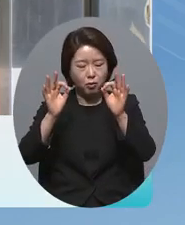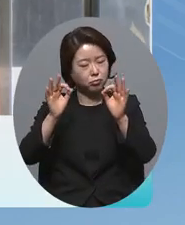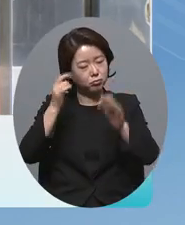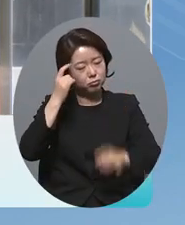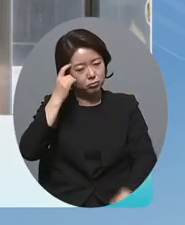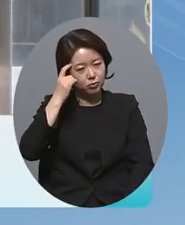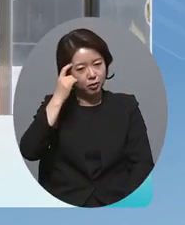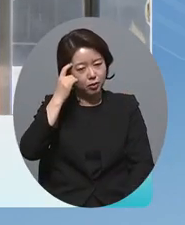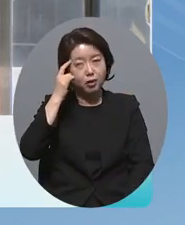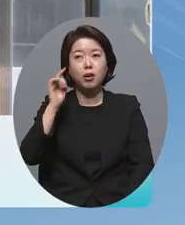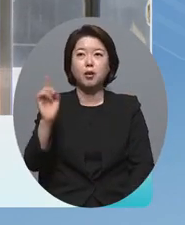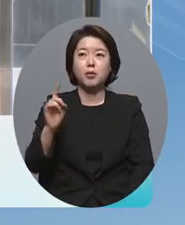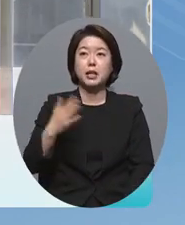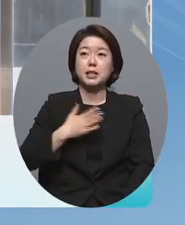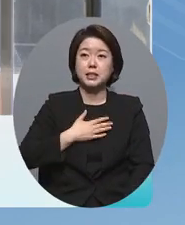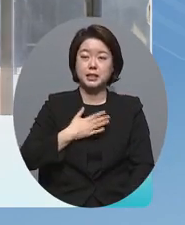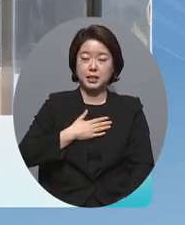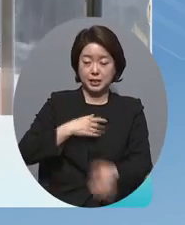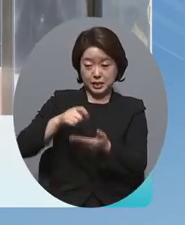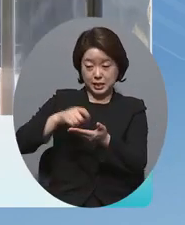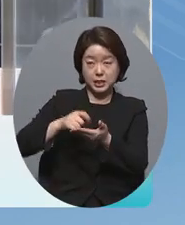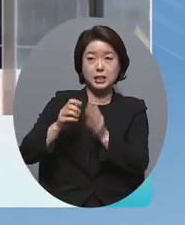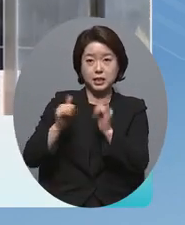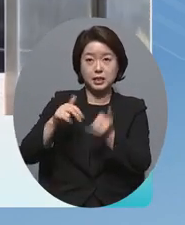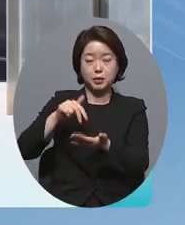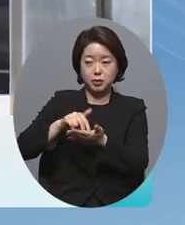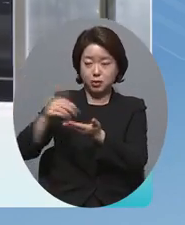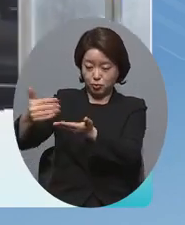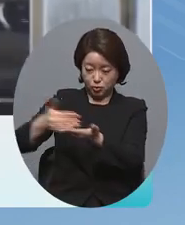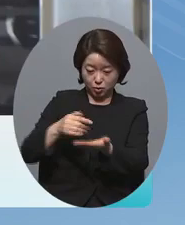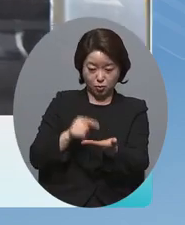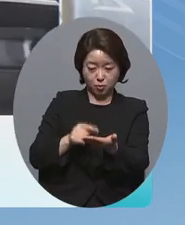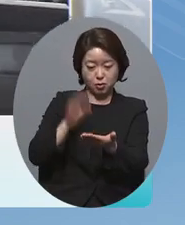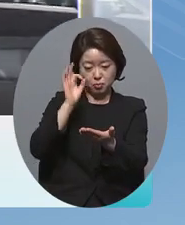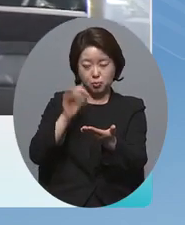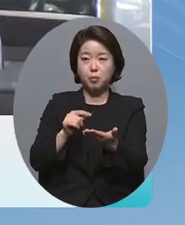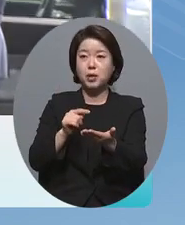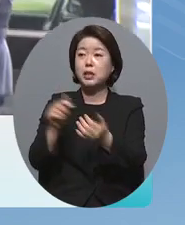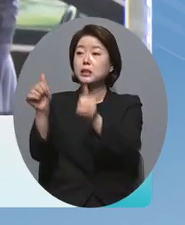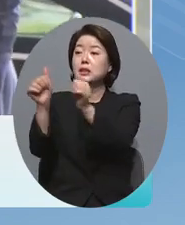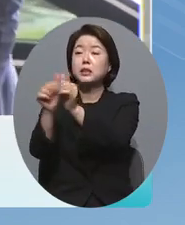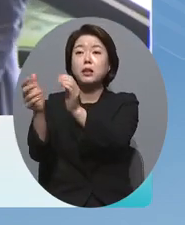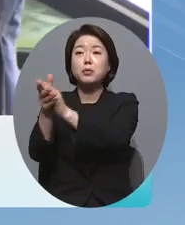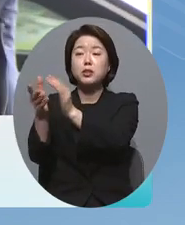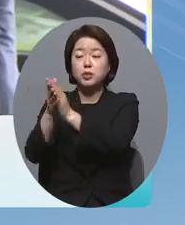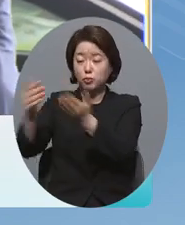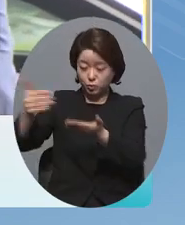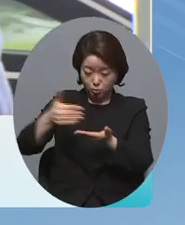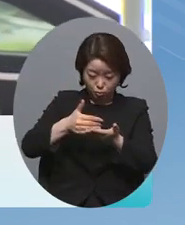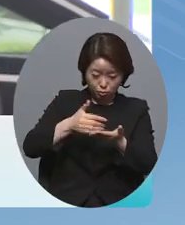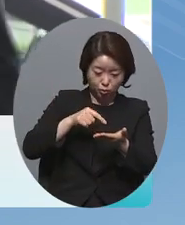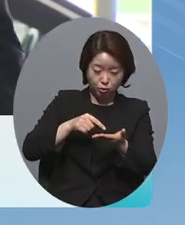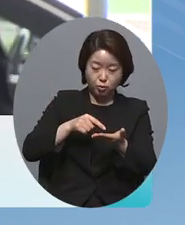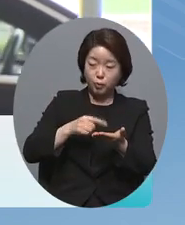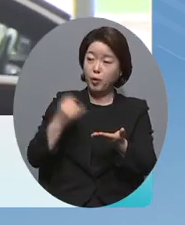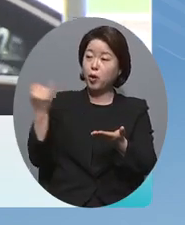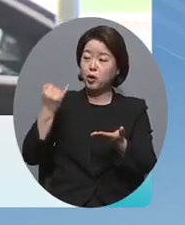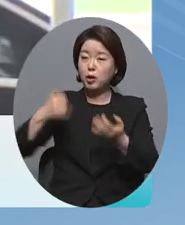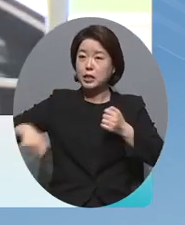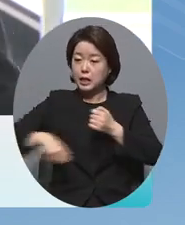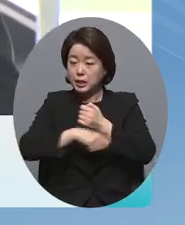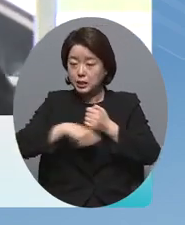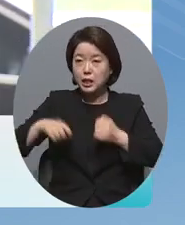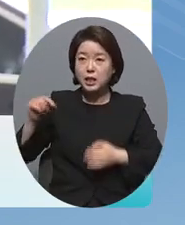중에 네. 제가 만약에 기자라면 제보를 네. 받잖아요. 그러면 그 남자친구가 제보를 했으면 그 여자인